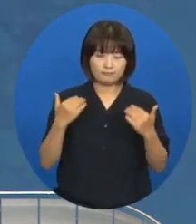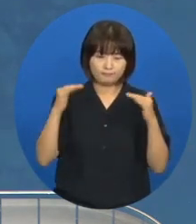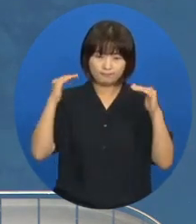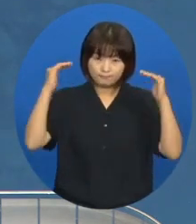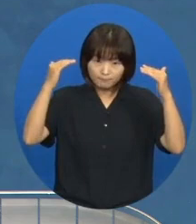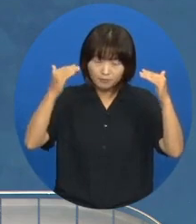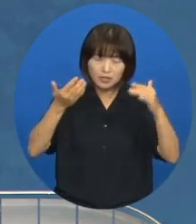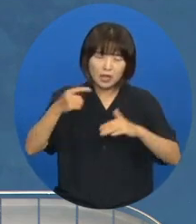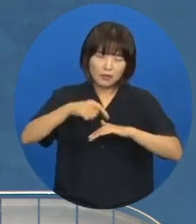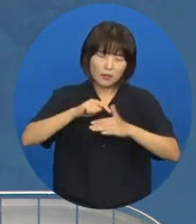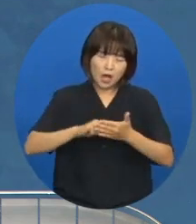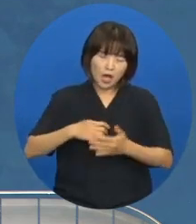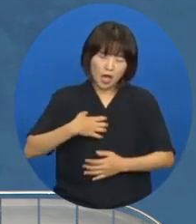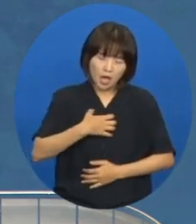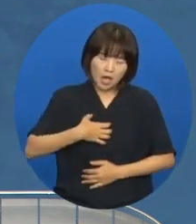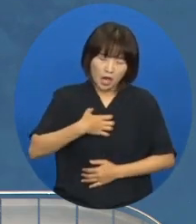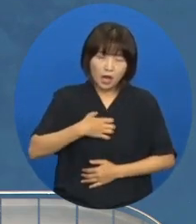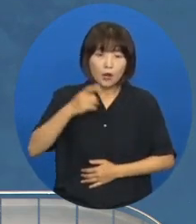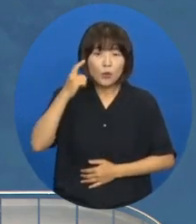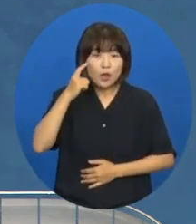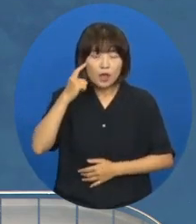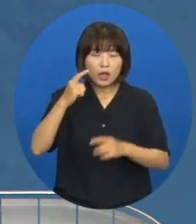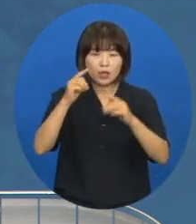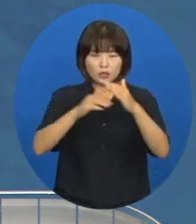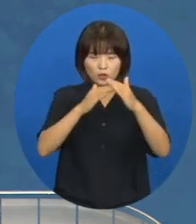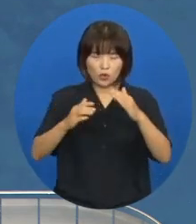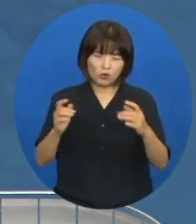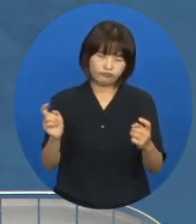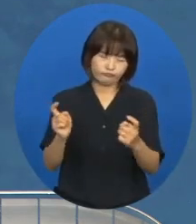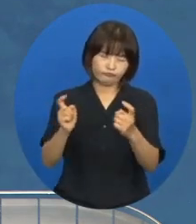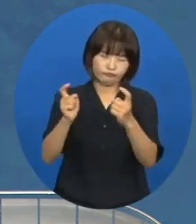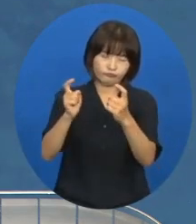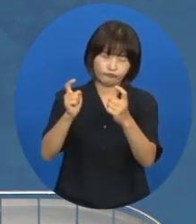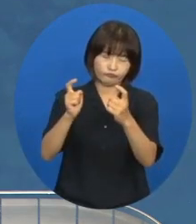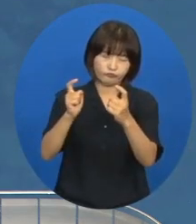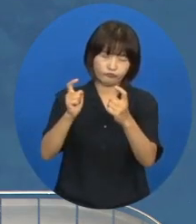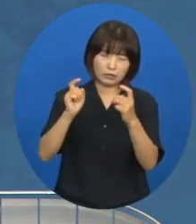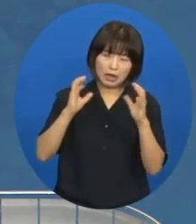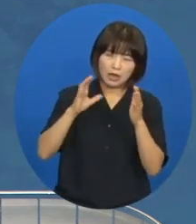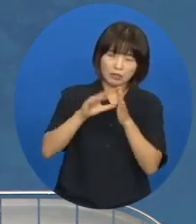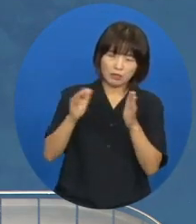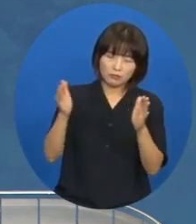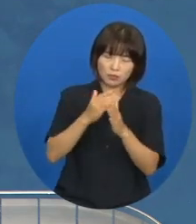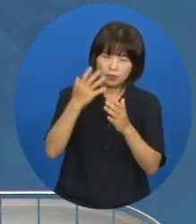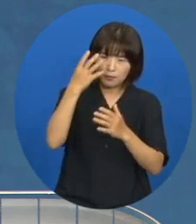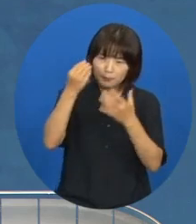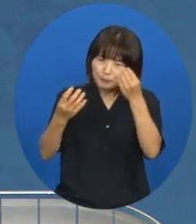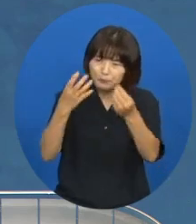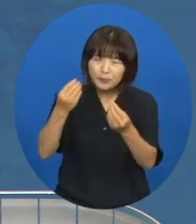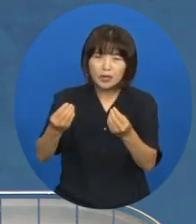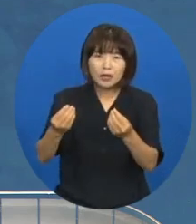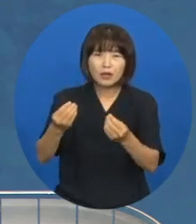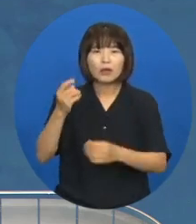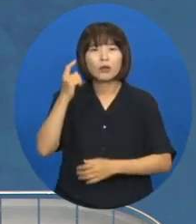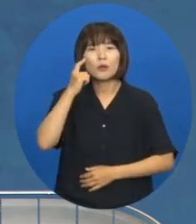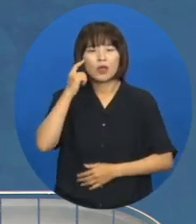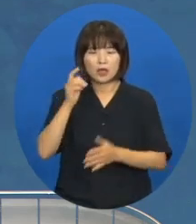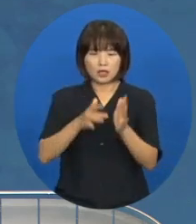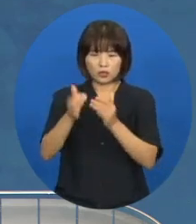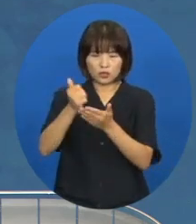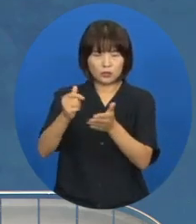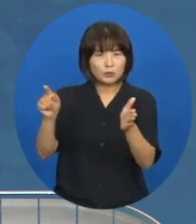힘들고 고통스러웠어요. 그것은 교인들이 싸우는 것을 어린 아이 때부터 보았어요. 아니 왜 예수